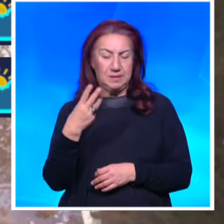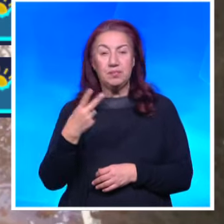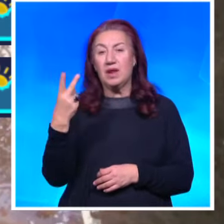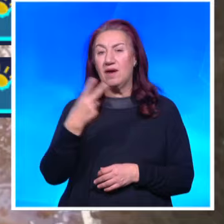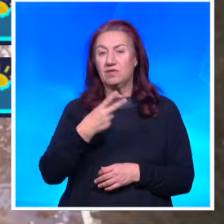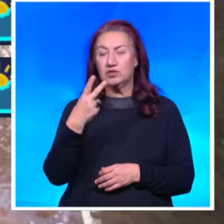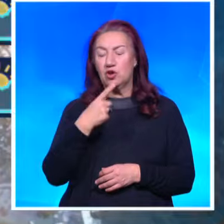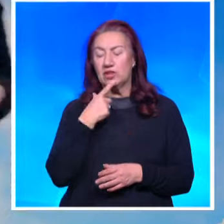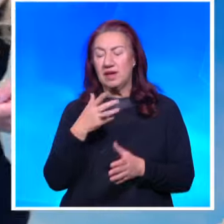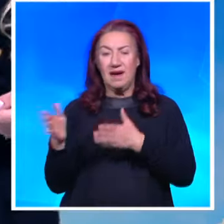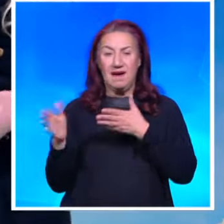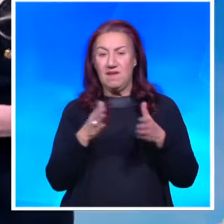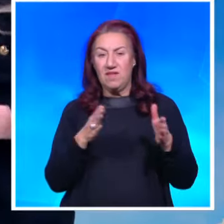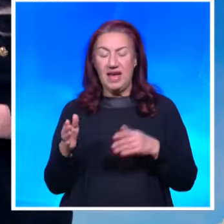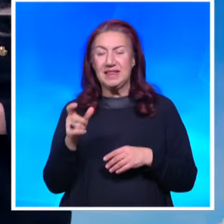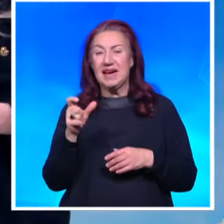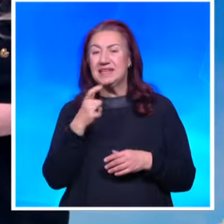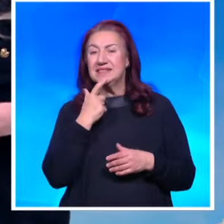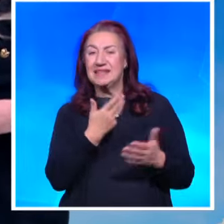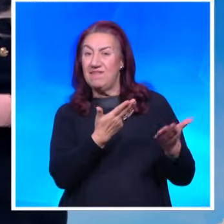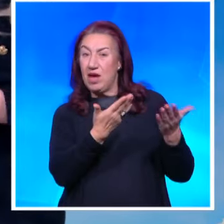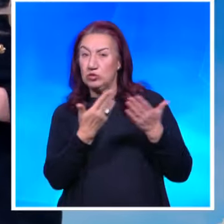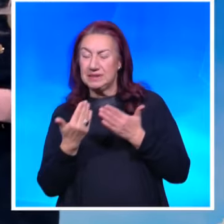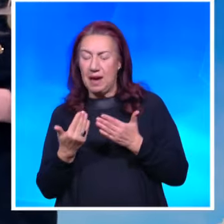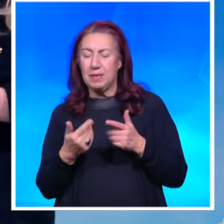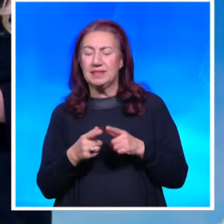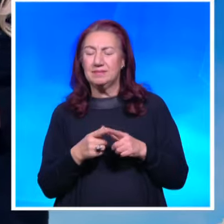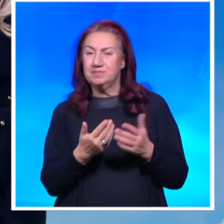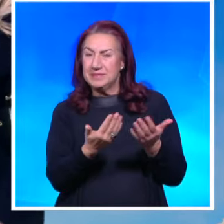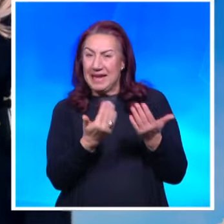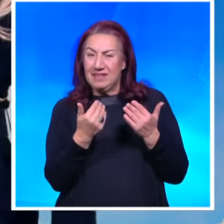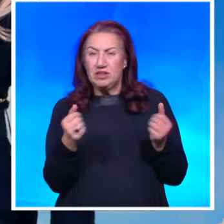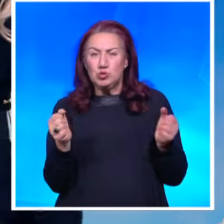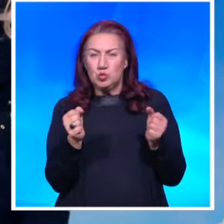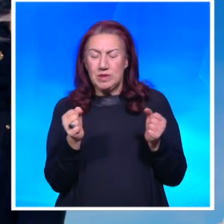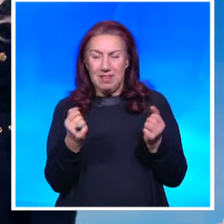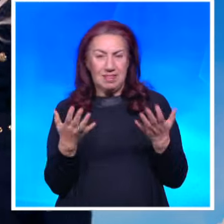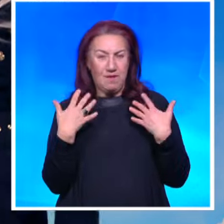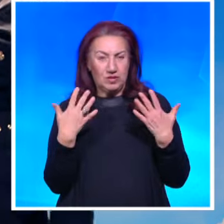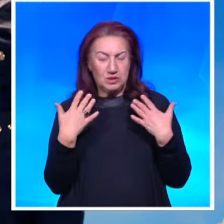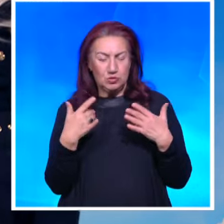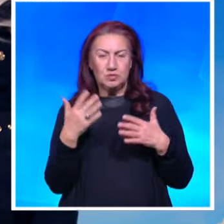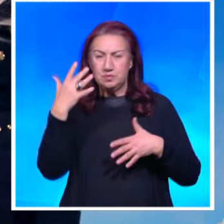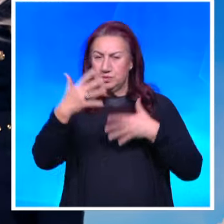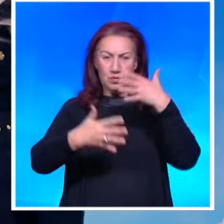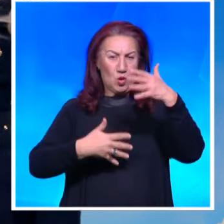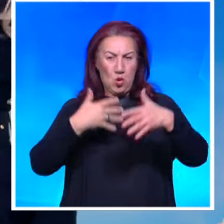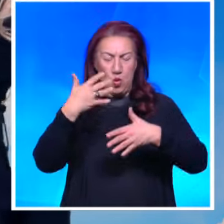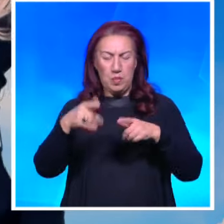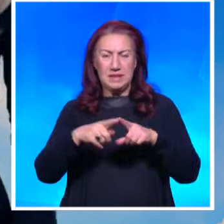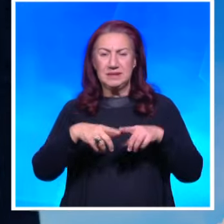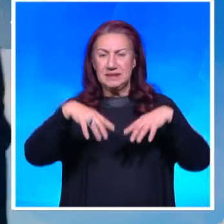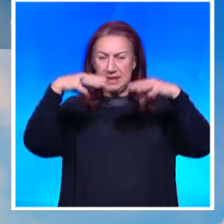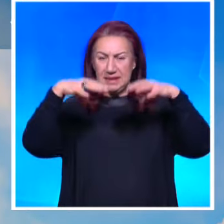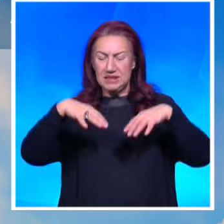вятърът ще се ориентира от северозапад ще се усили и с него ще проникне студен въздух ще бъде предимно облачно със слаби валежи от дъжд на